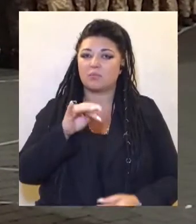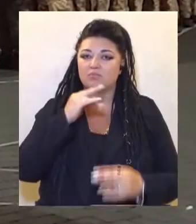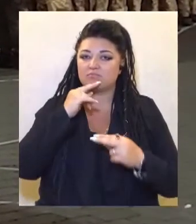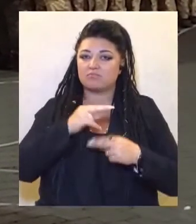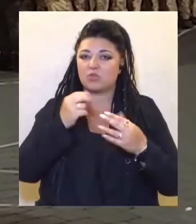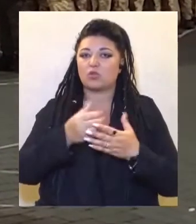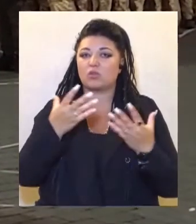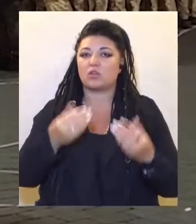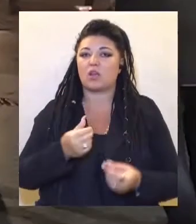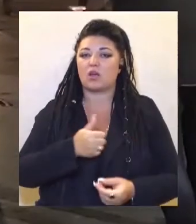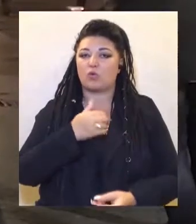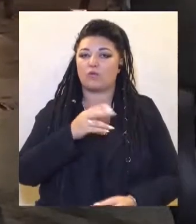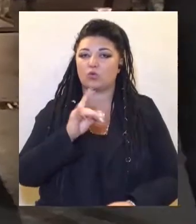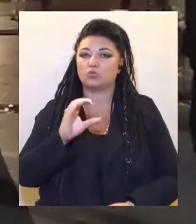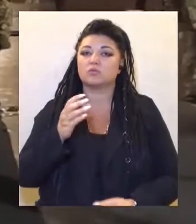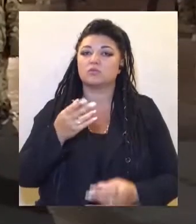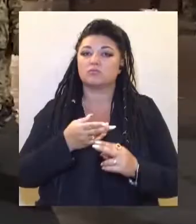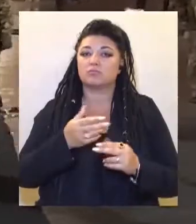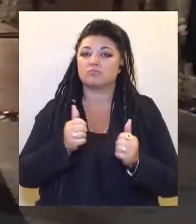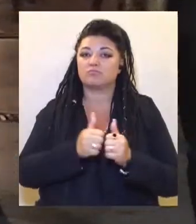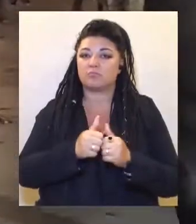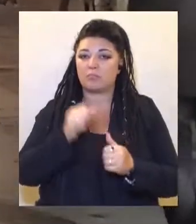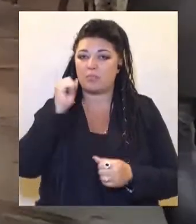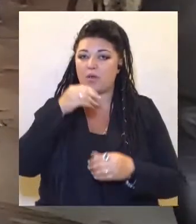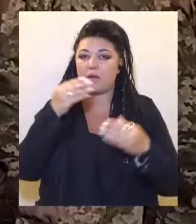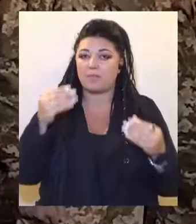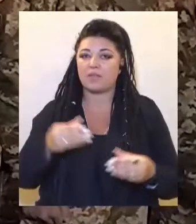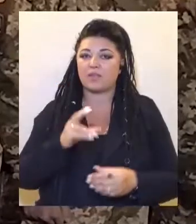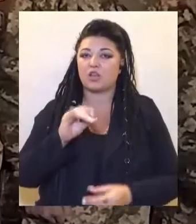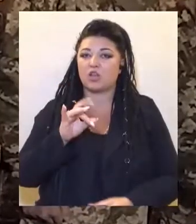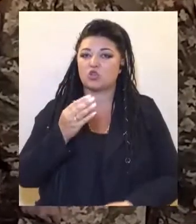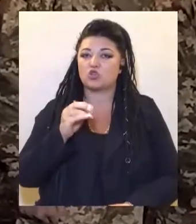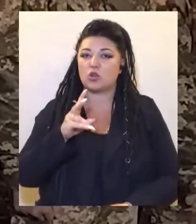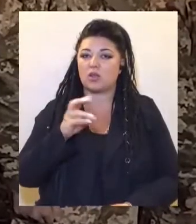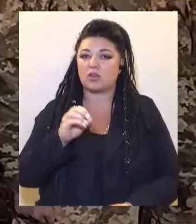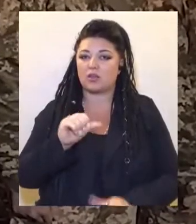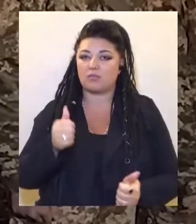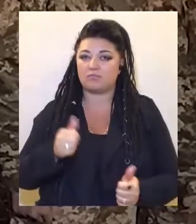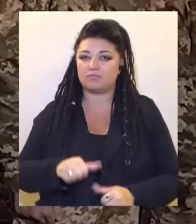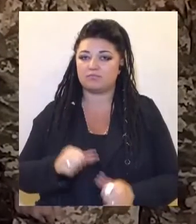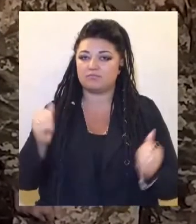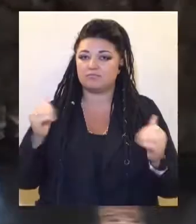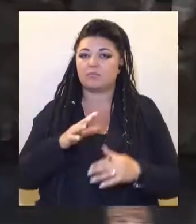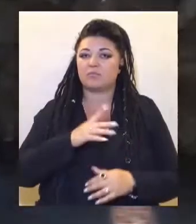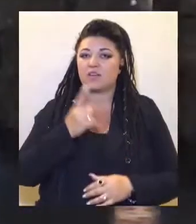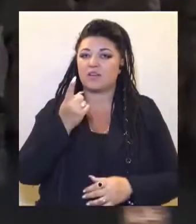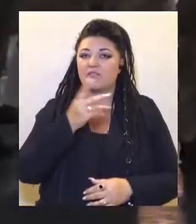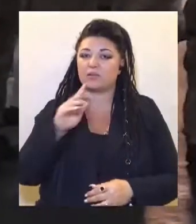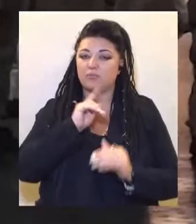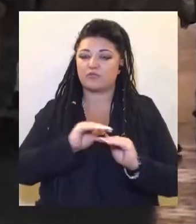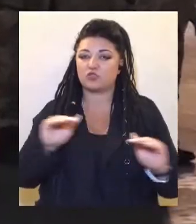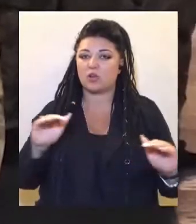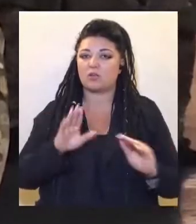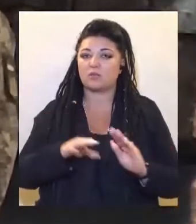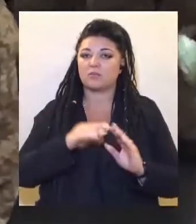Крут». Вона відбулася біля пам'ятника Дюку де Рішельє. Курсанти вшанували хвилиною мовчання полеглих у бою під Крутами.